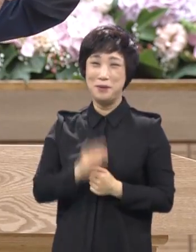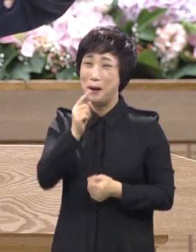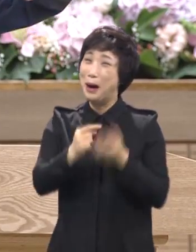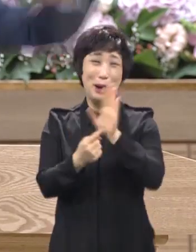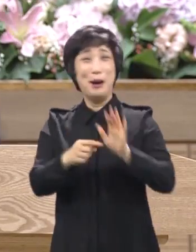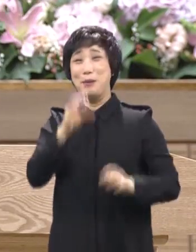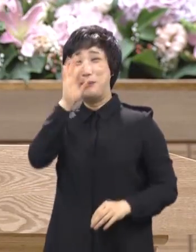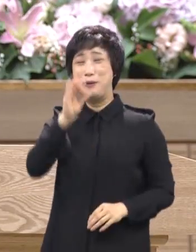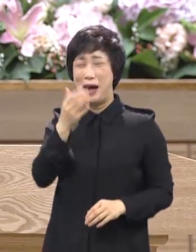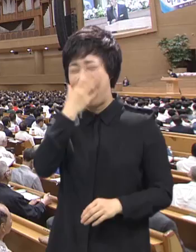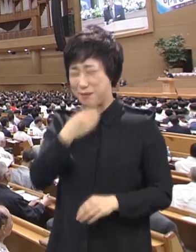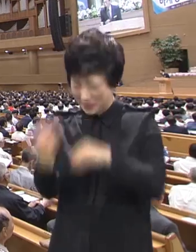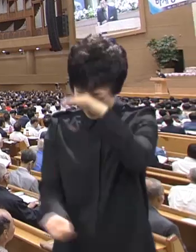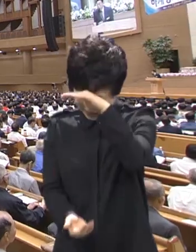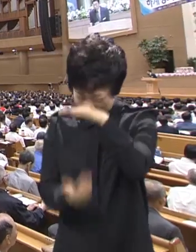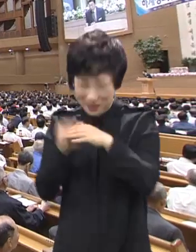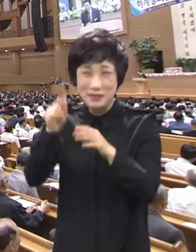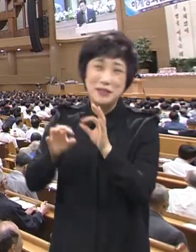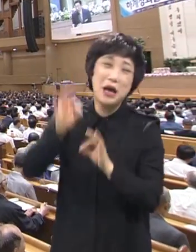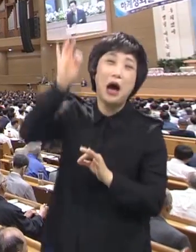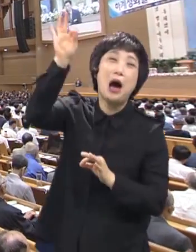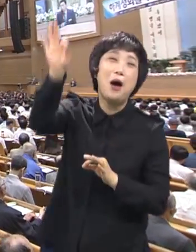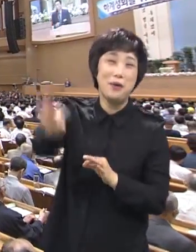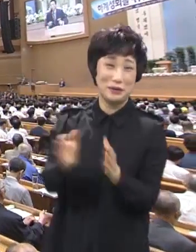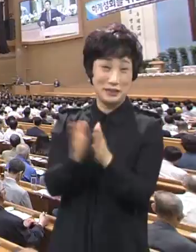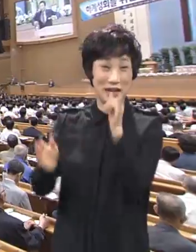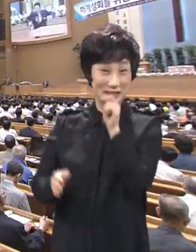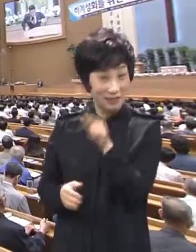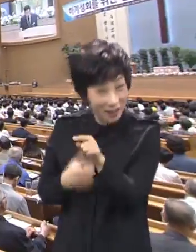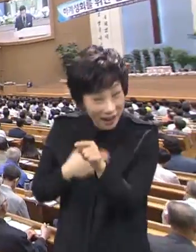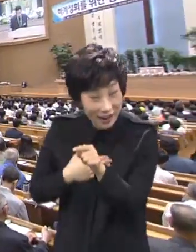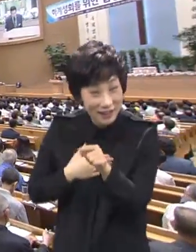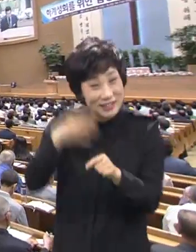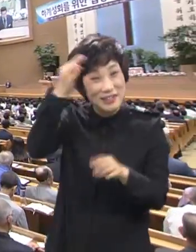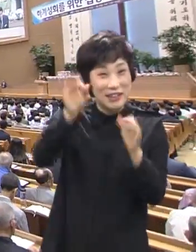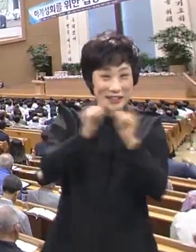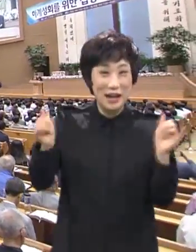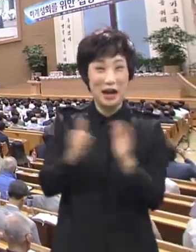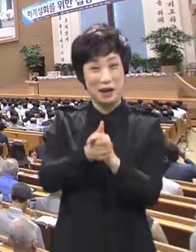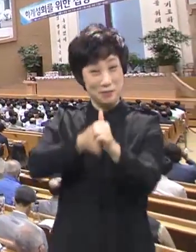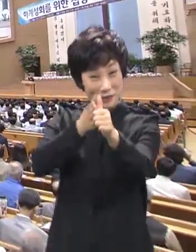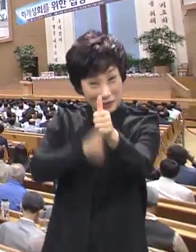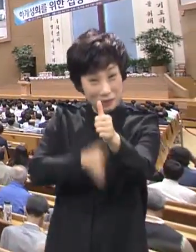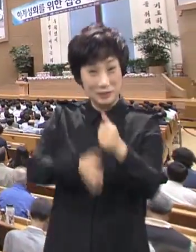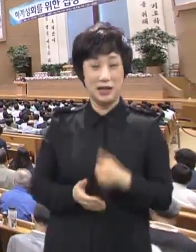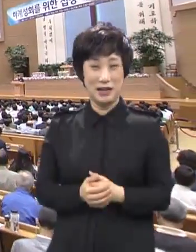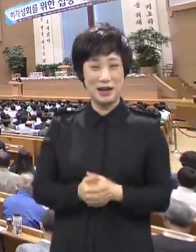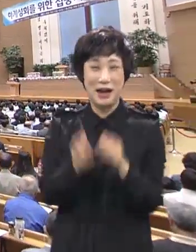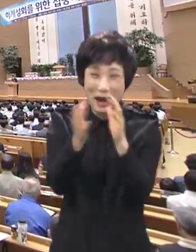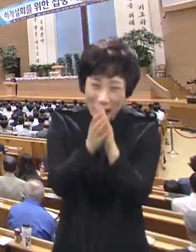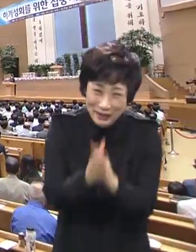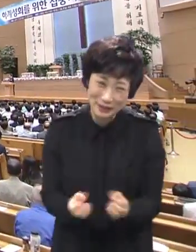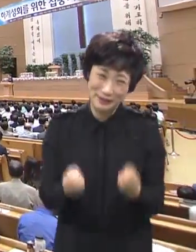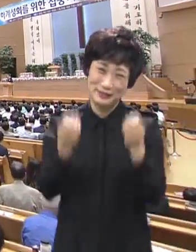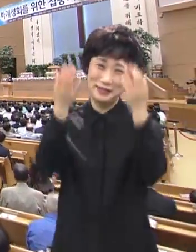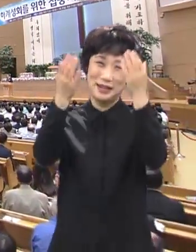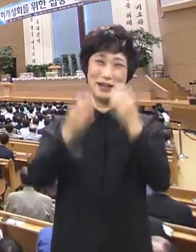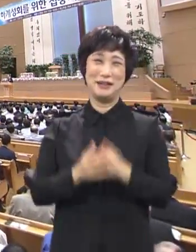표현할 수 없는 행복에 영원히 전개됩니다. 인정하면 아멘합시다. 할렐루야.